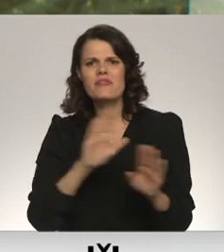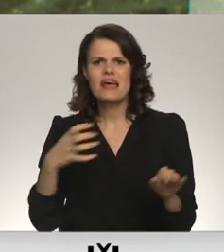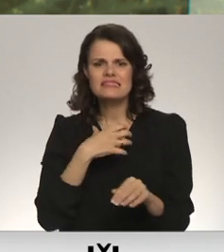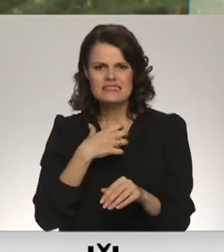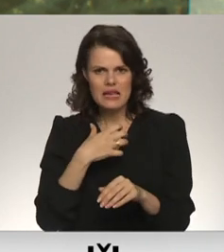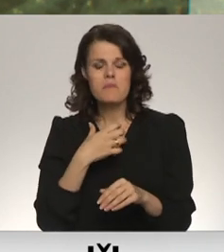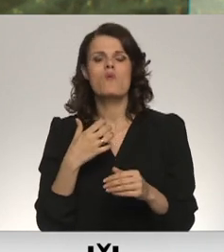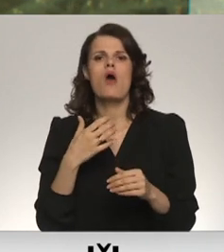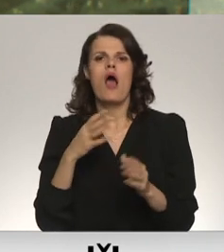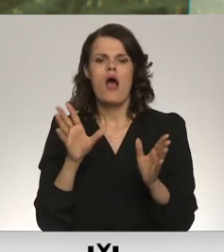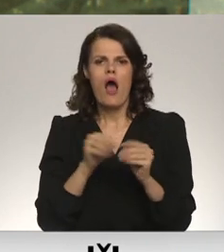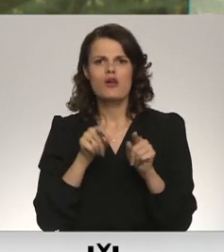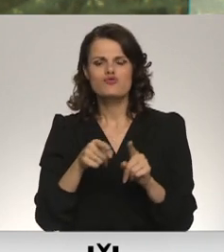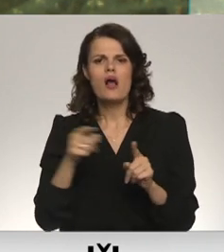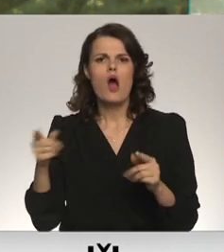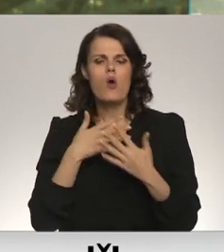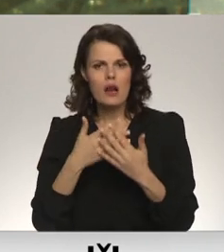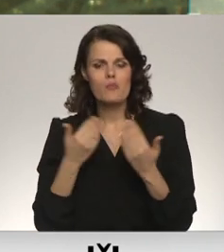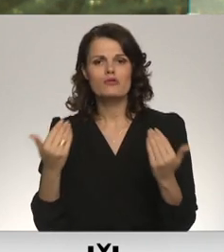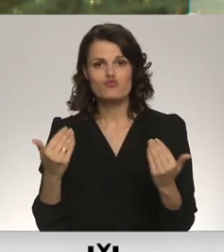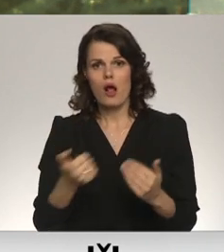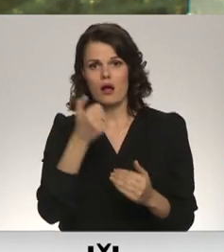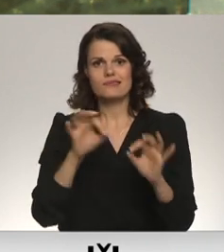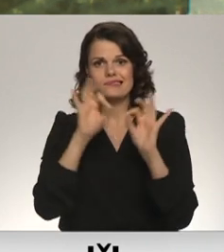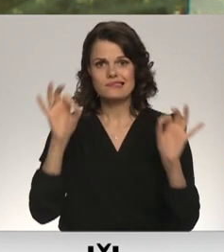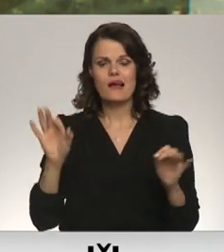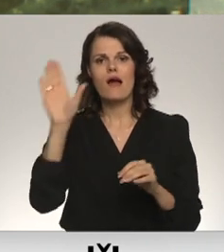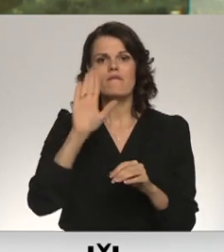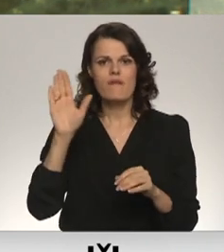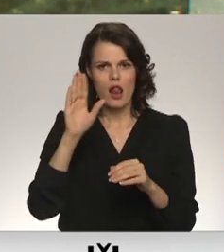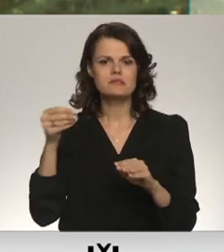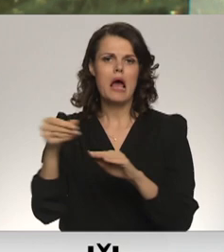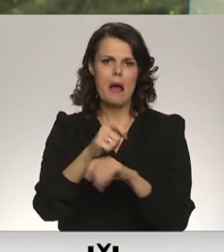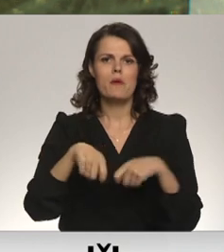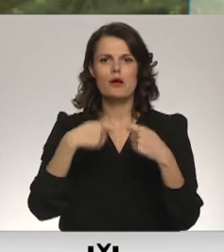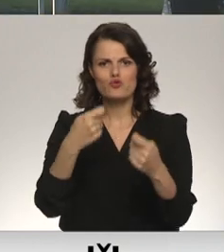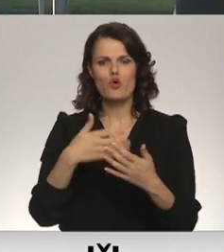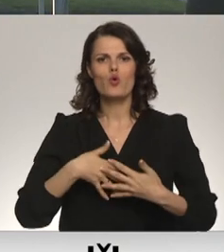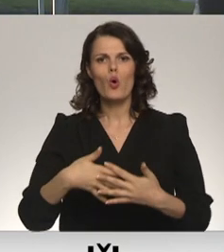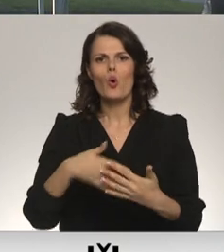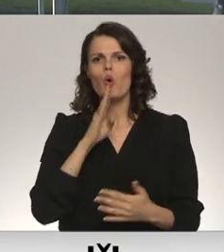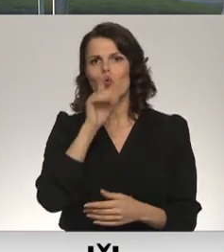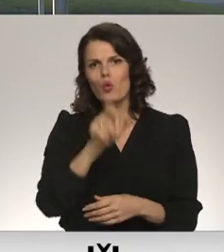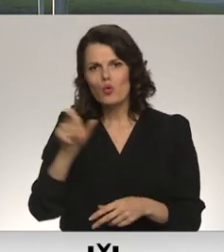apmaksā grūtnieču un arī 14-gadīgu pusaudžu vakcināciju. Turpinamā dar līcīte.